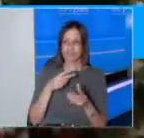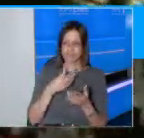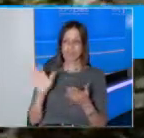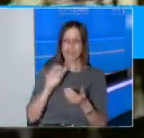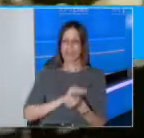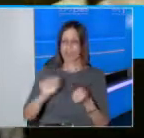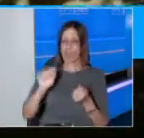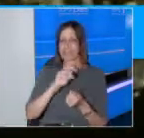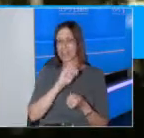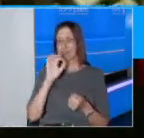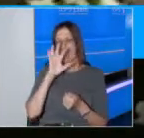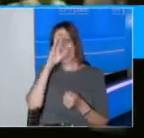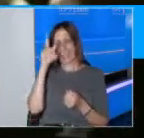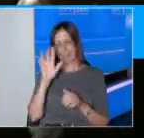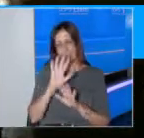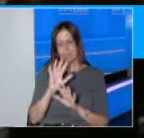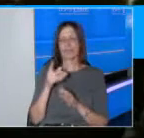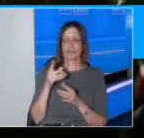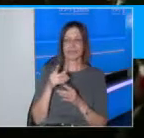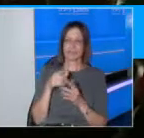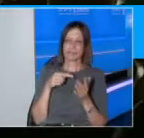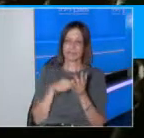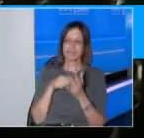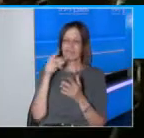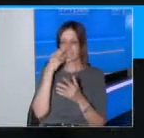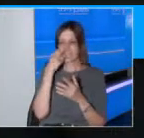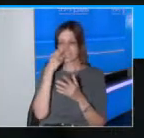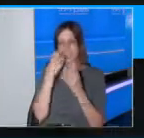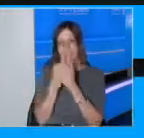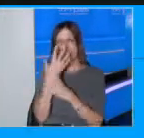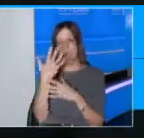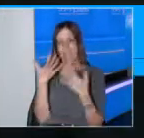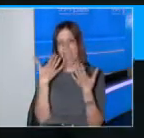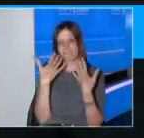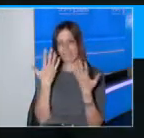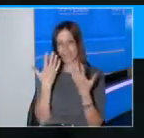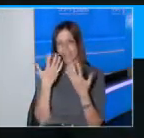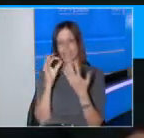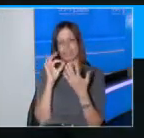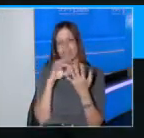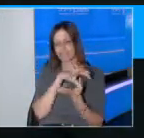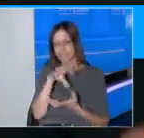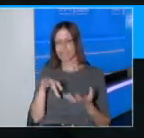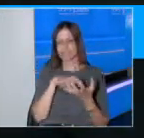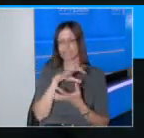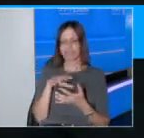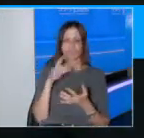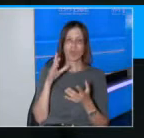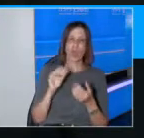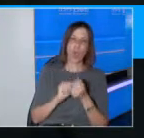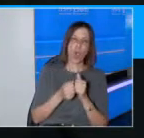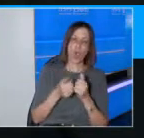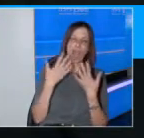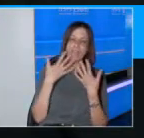האיראני מהשולחן. ולכן הם מנסים ליצור איזו אווירת כאוס או אווירת פחד